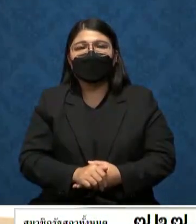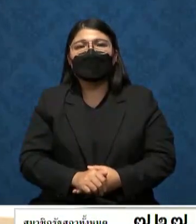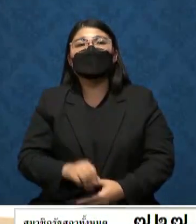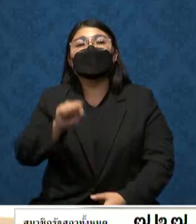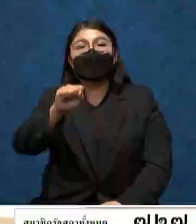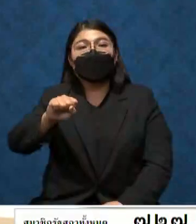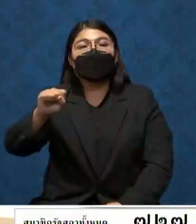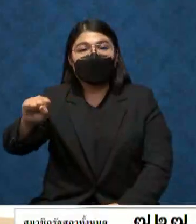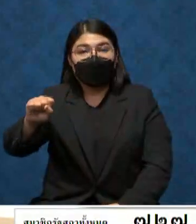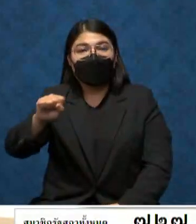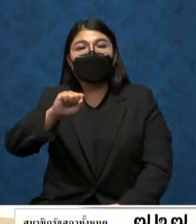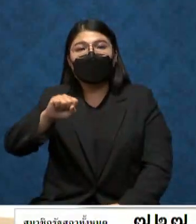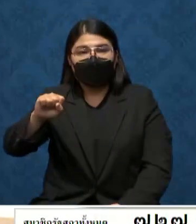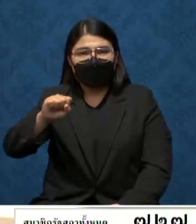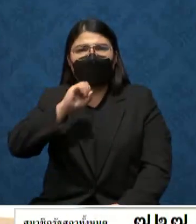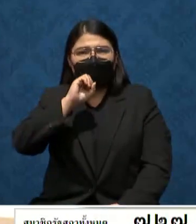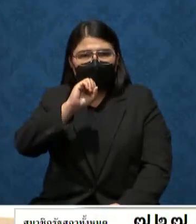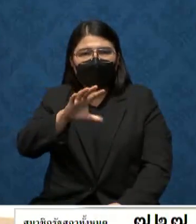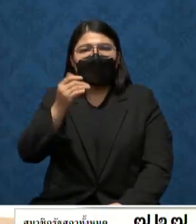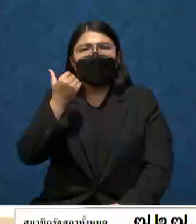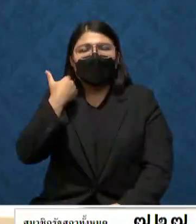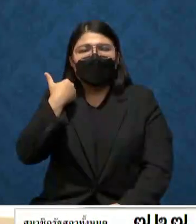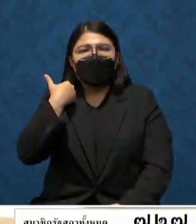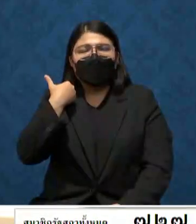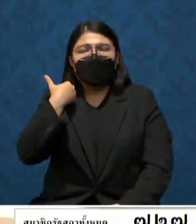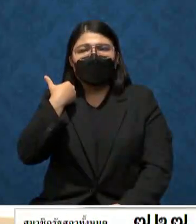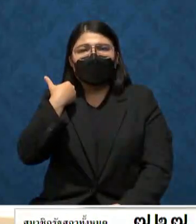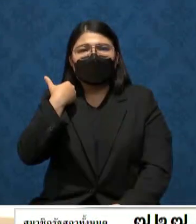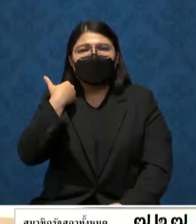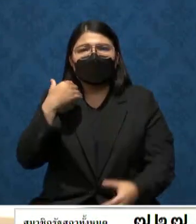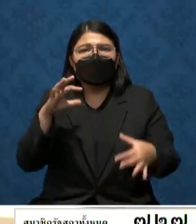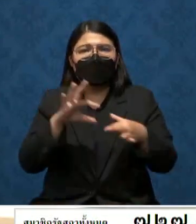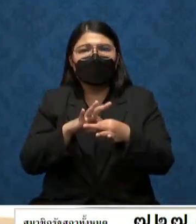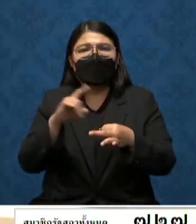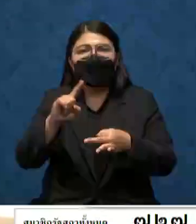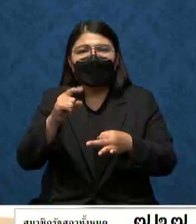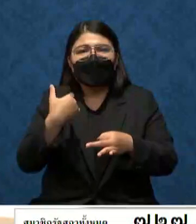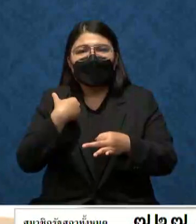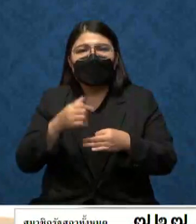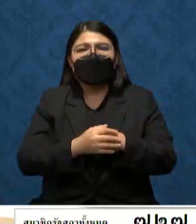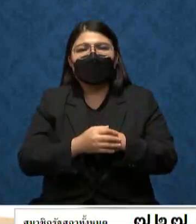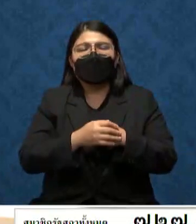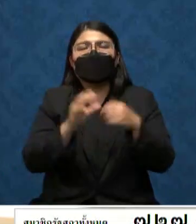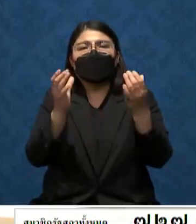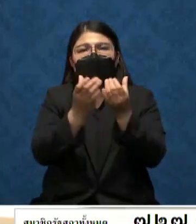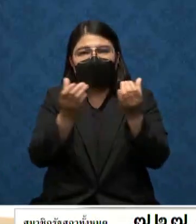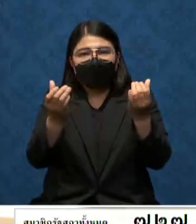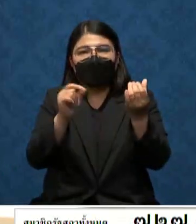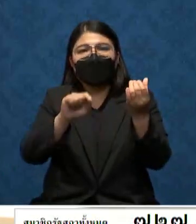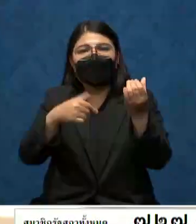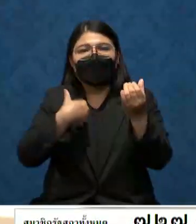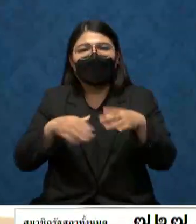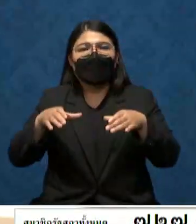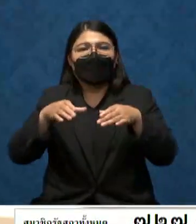างท่านได้พูดถึงการที่ว่าศาลรัฐธรรมนูญและองค์กรอิสระมาจ